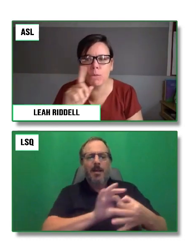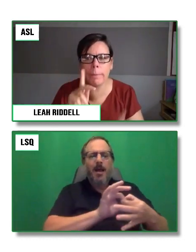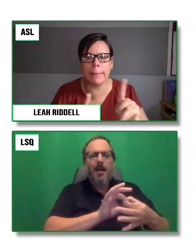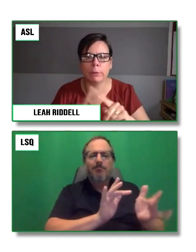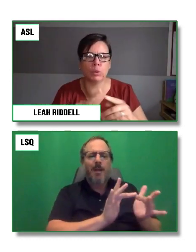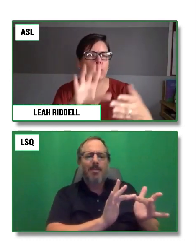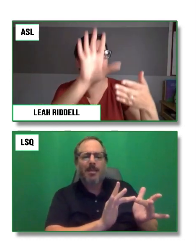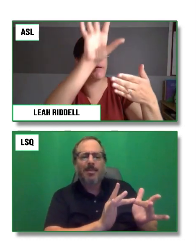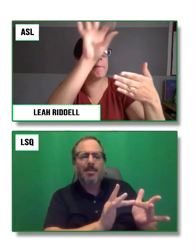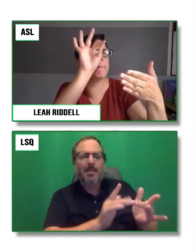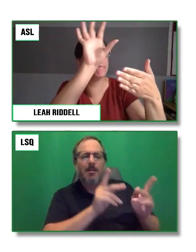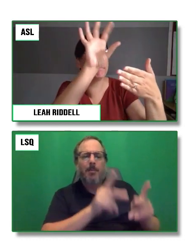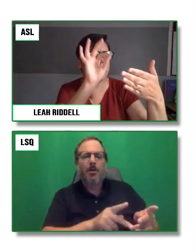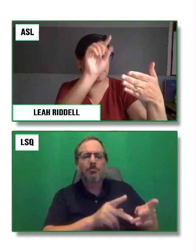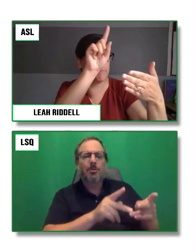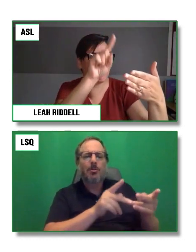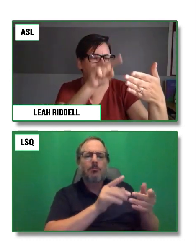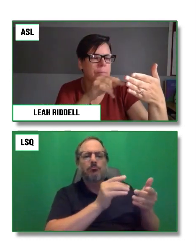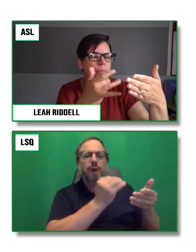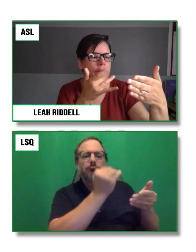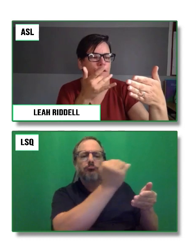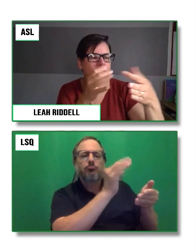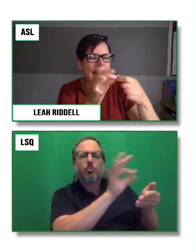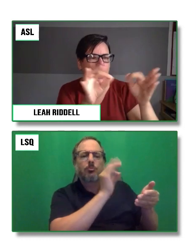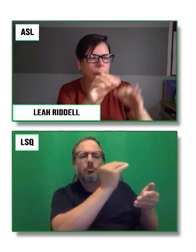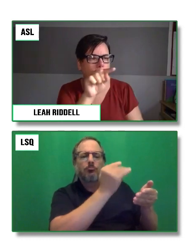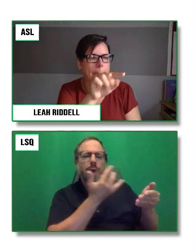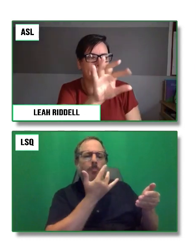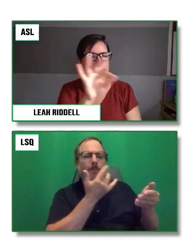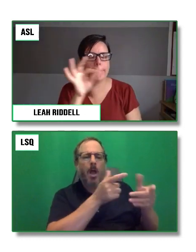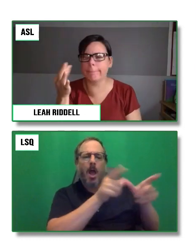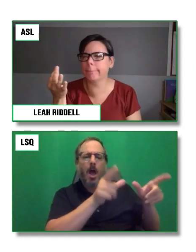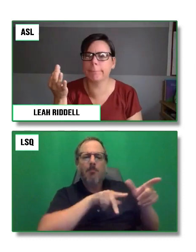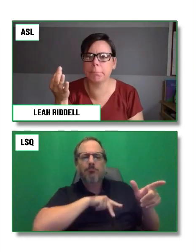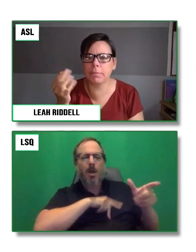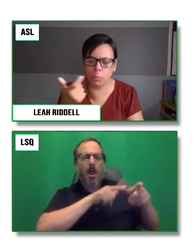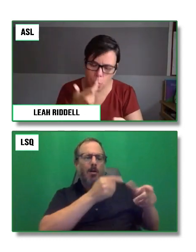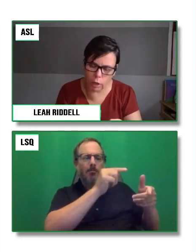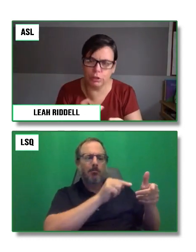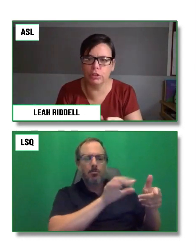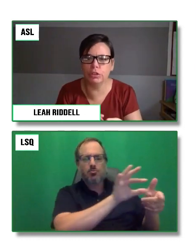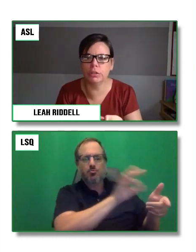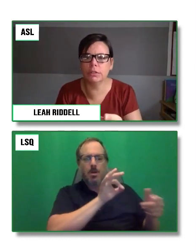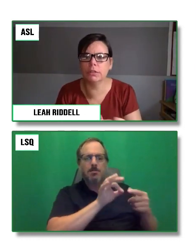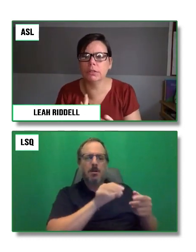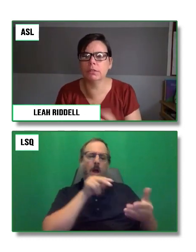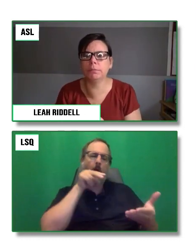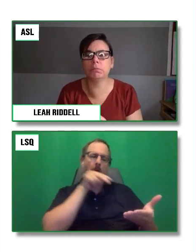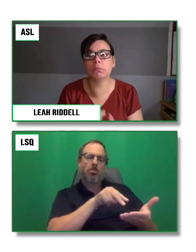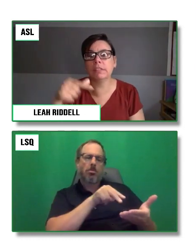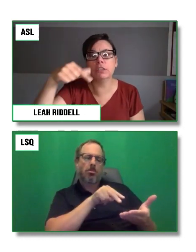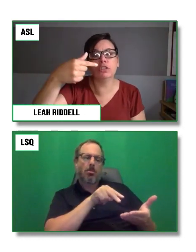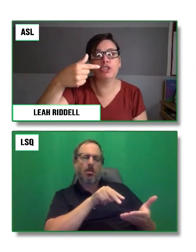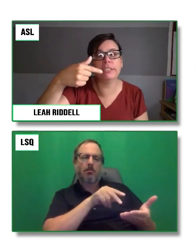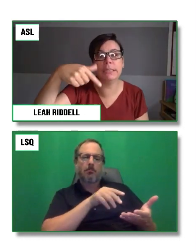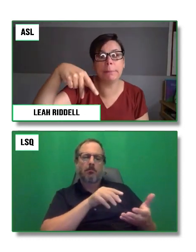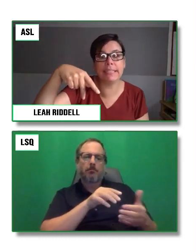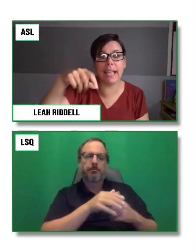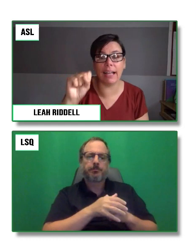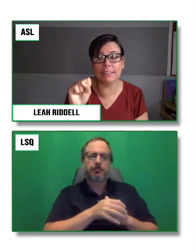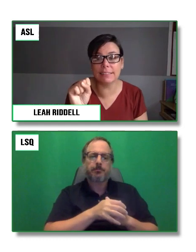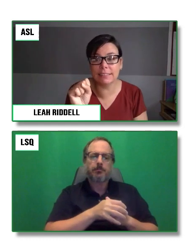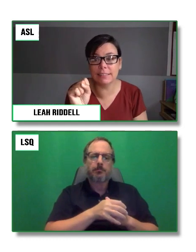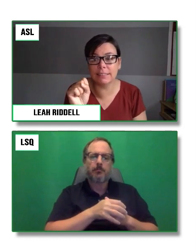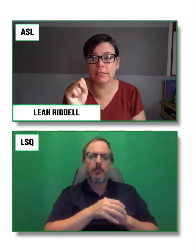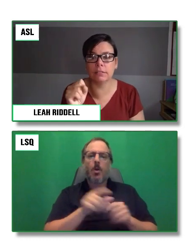traduites dans un nombre illimité de langues parlées ou autres. Ceci nous amène à un site web où